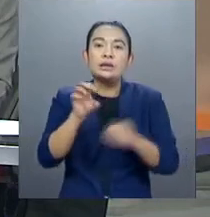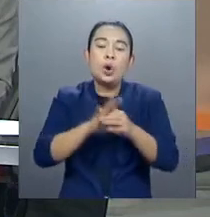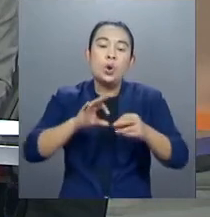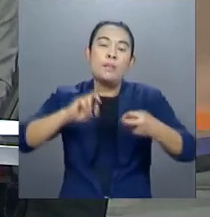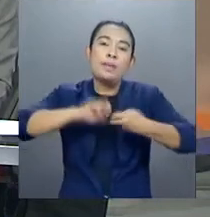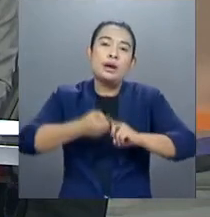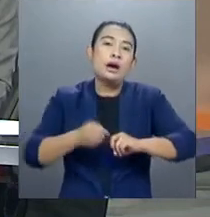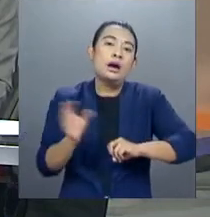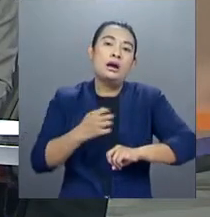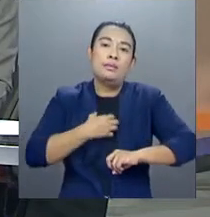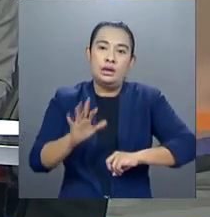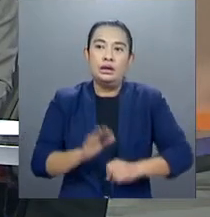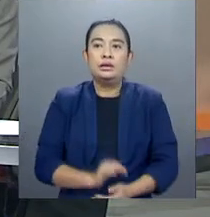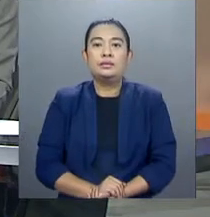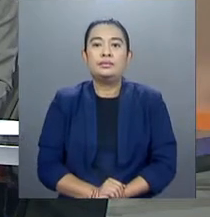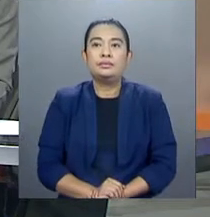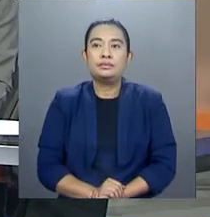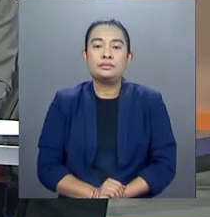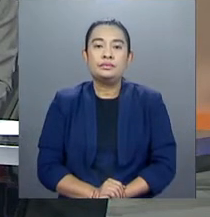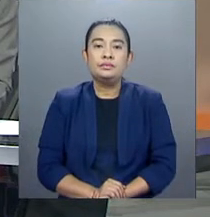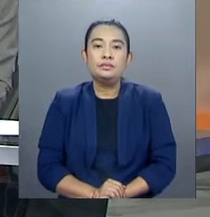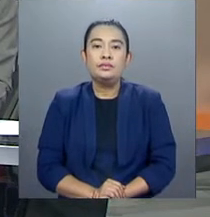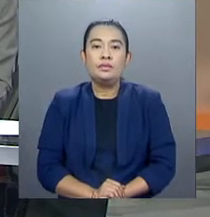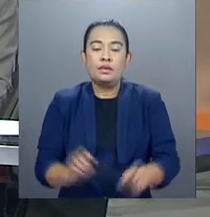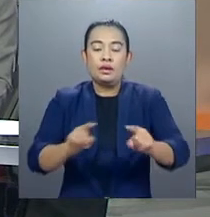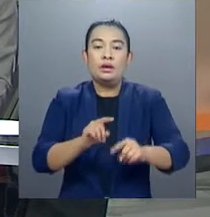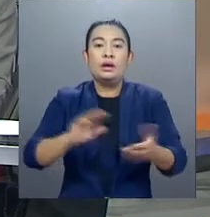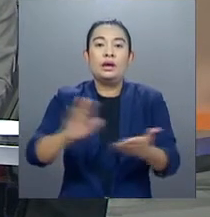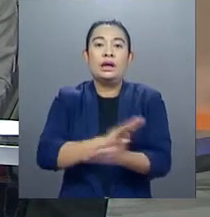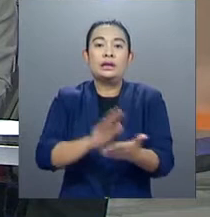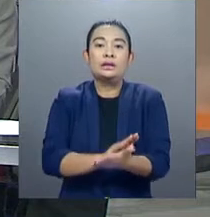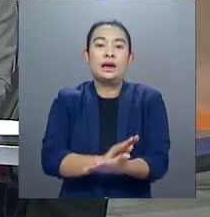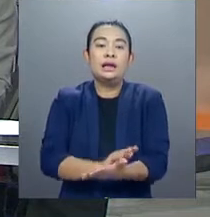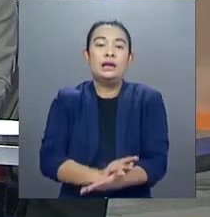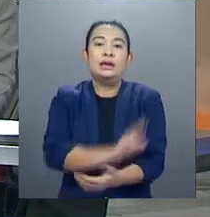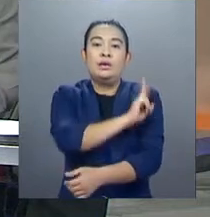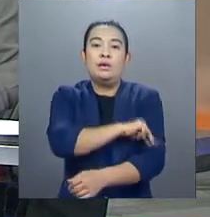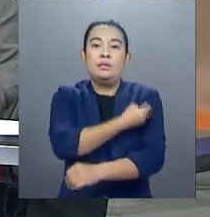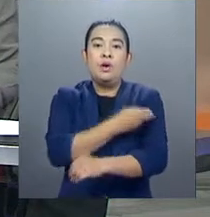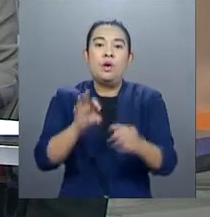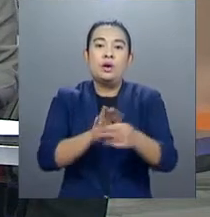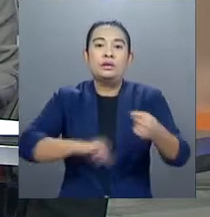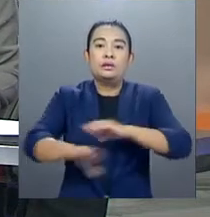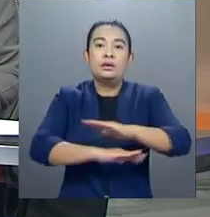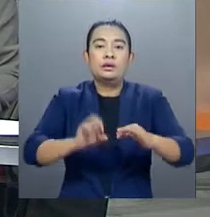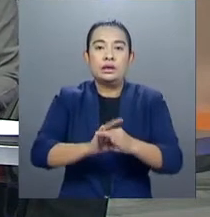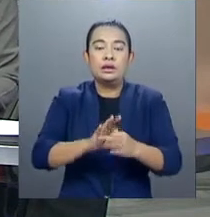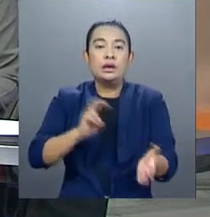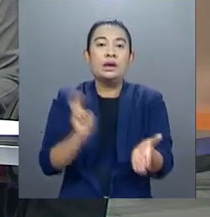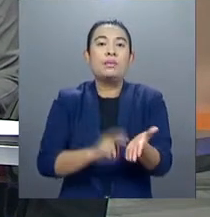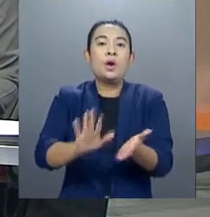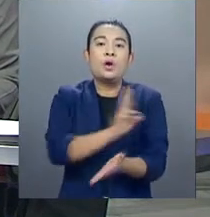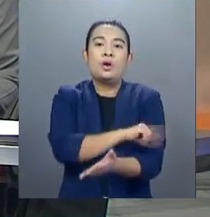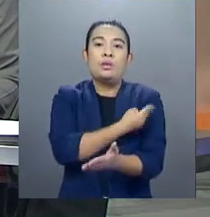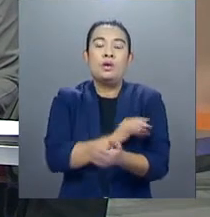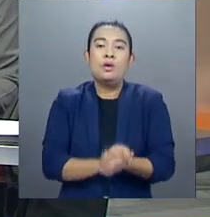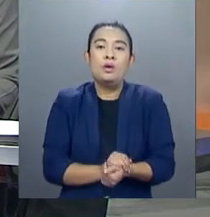ส่วนกรณีการตรวจสอบใรับรองแพทย์ของพระธรรมชโยนะคะทางผู้อำนวยการโรงพยาบาลค่ายพานุรังสีจังหวัดราชบุรีส่งหนังสือ